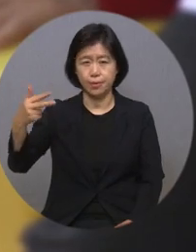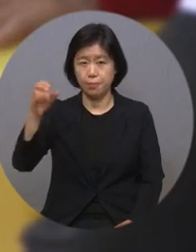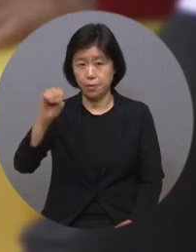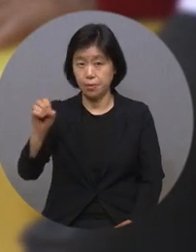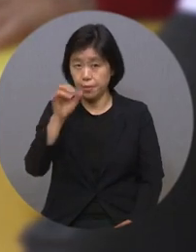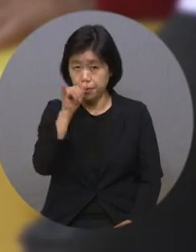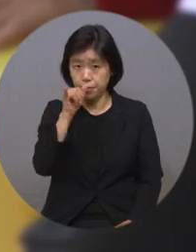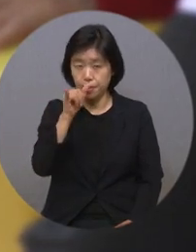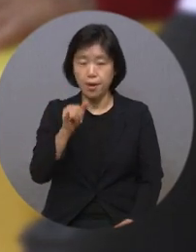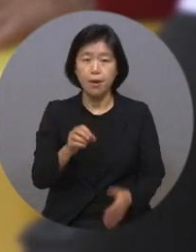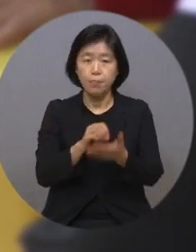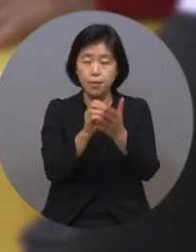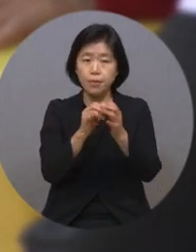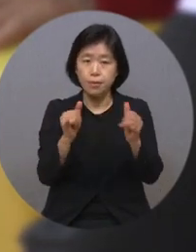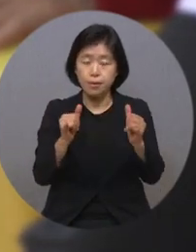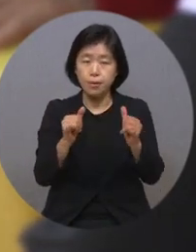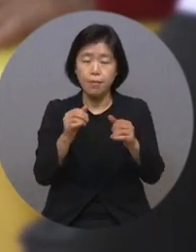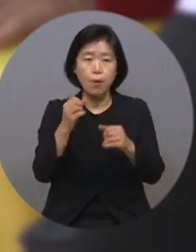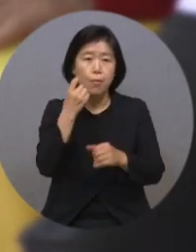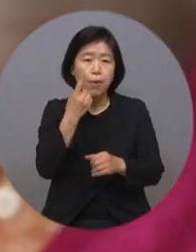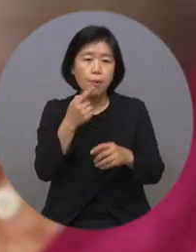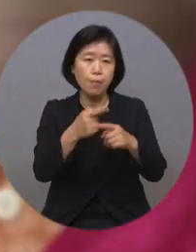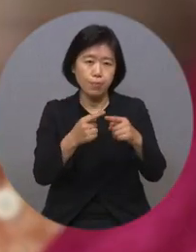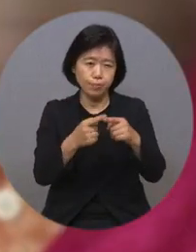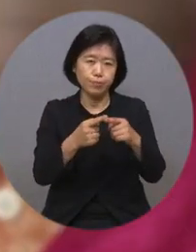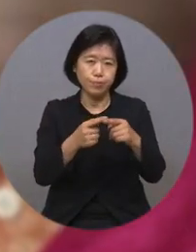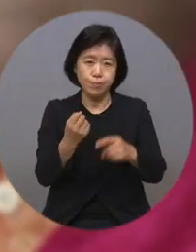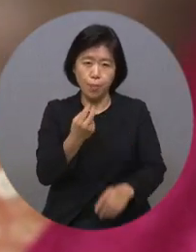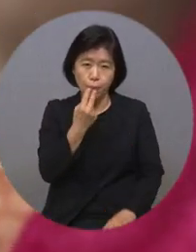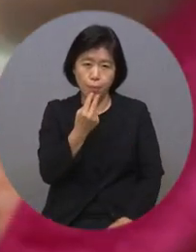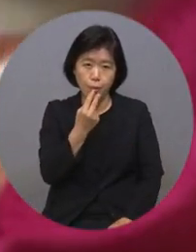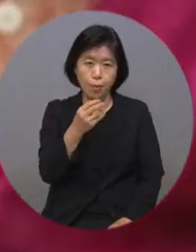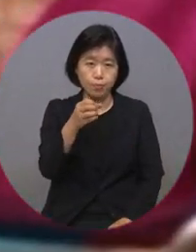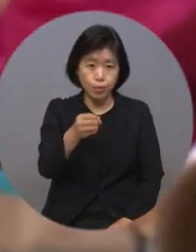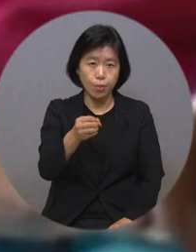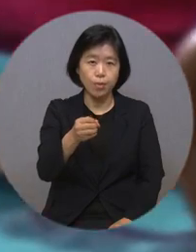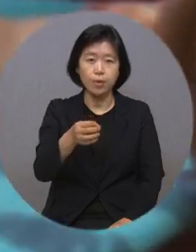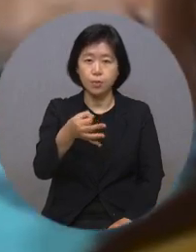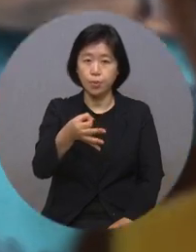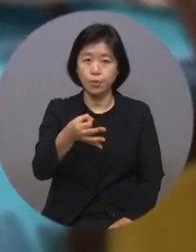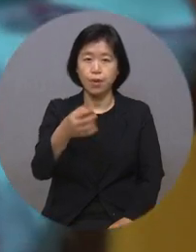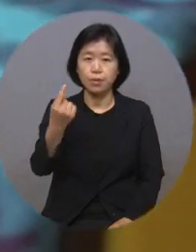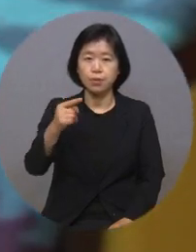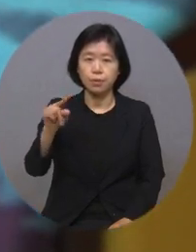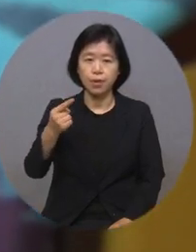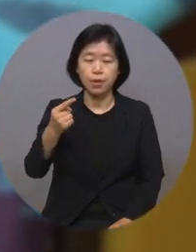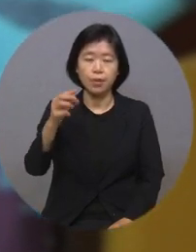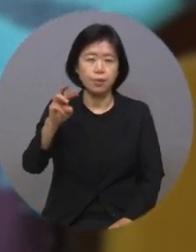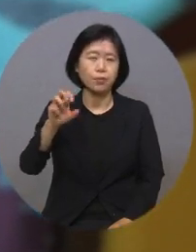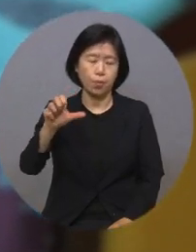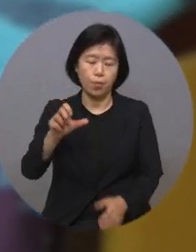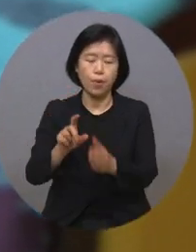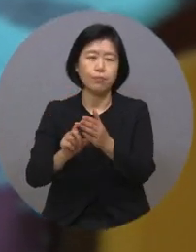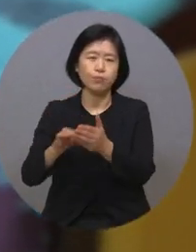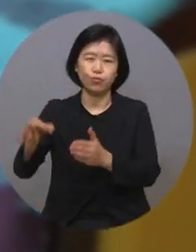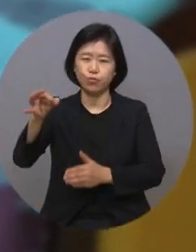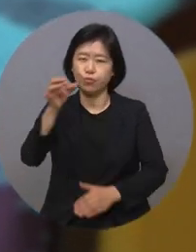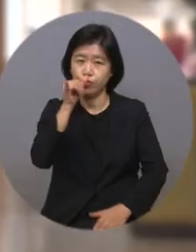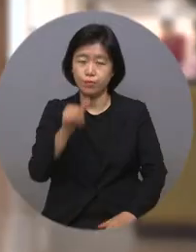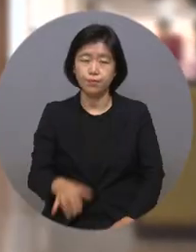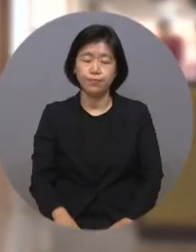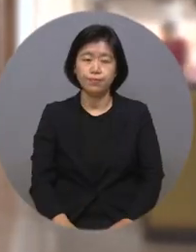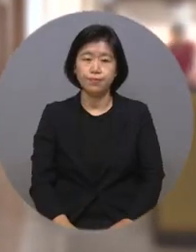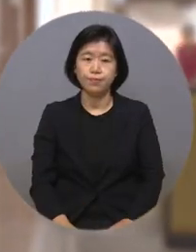월평균 보험료는 1만 4446 원으로 1,130원 가량 증가할 것으로 예상하고 있습니다